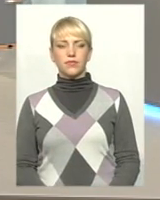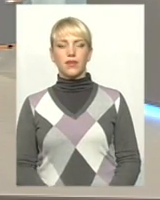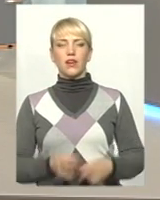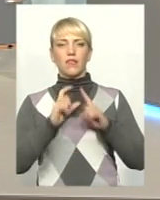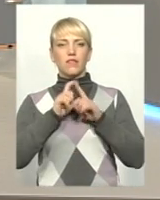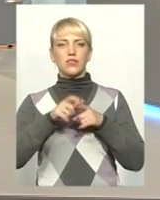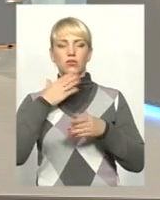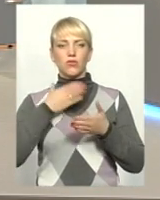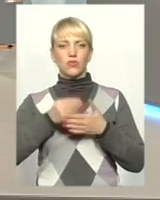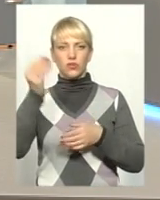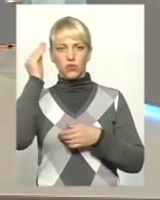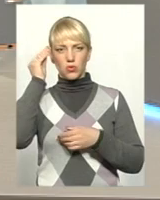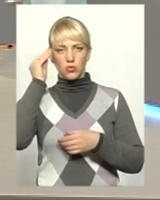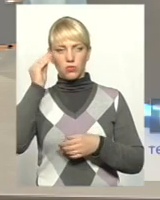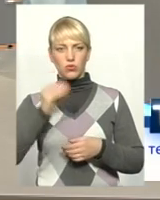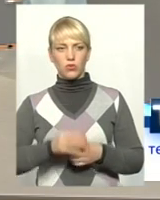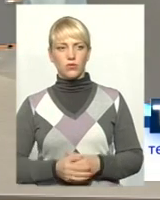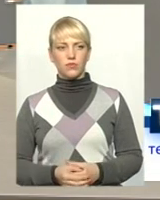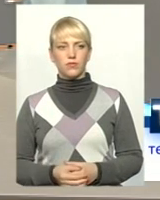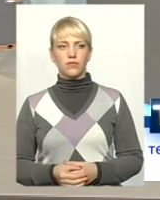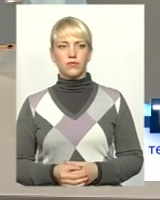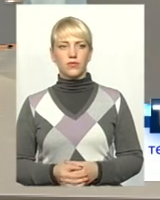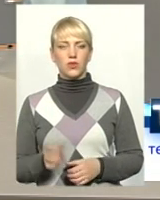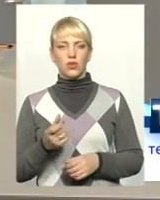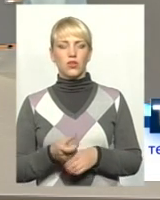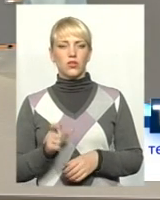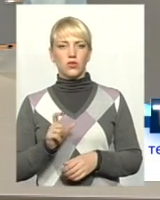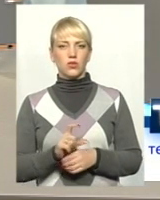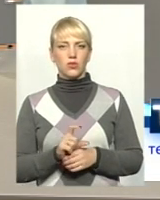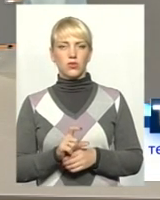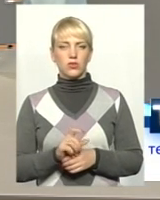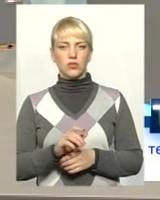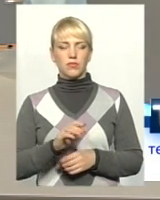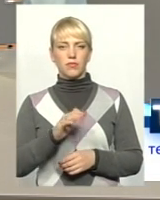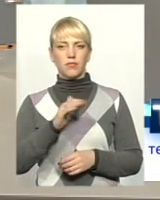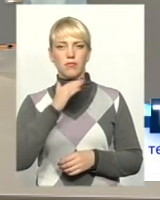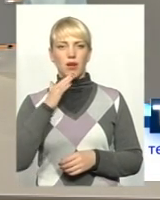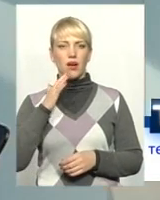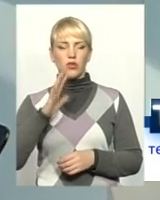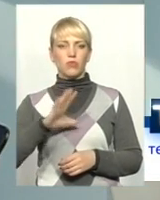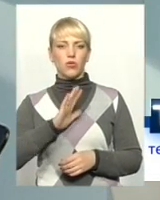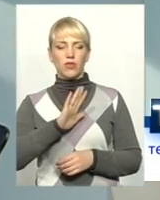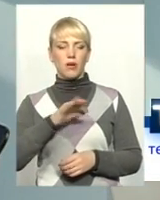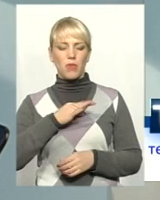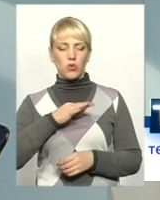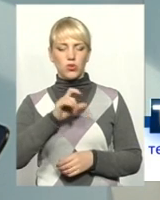висловлювали свою думку. І дуже небайдужих багато було людей,